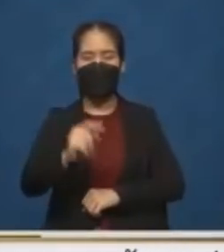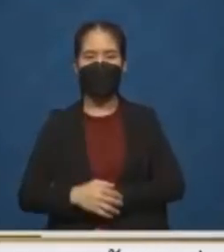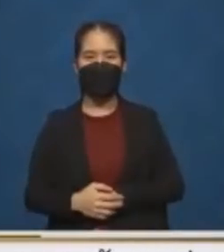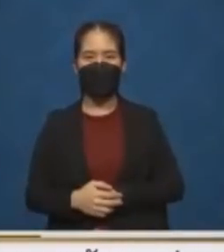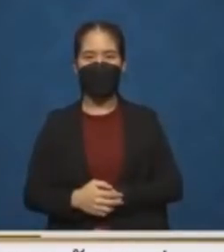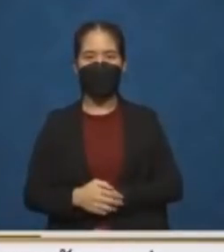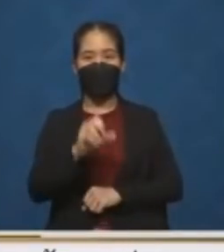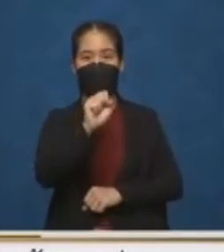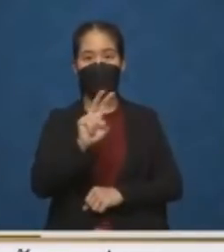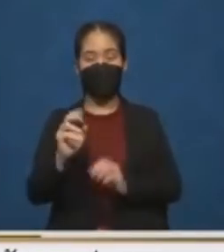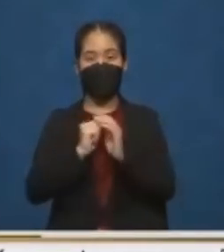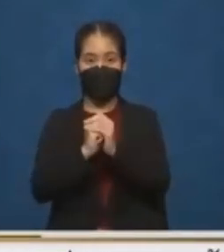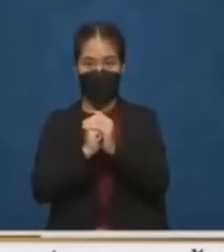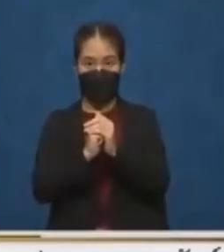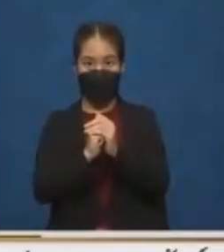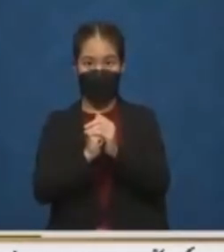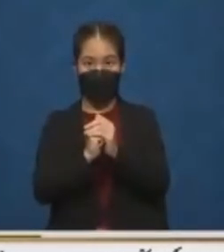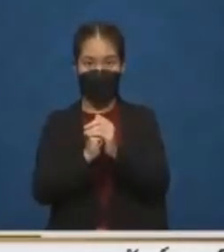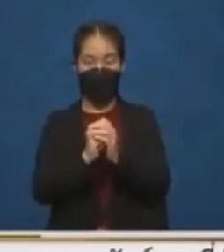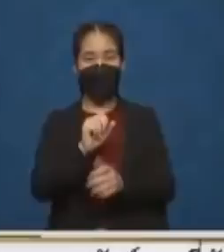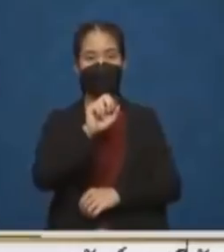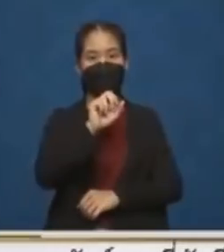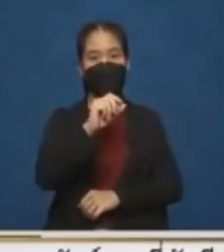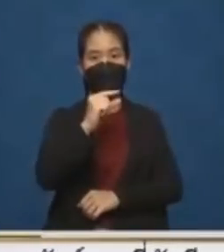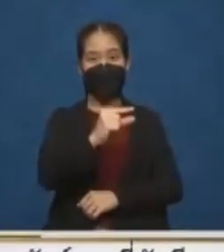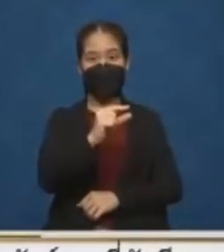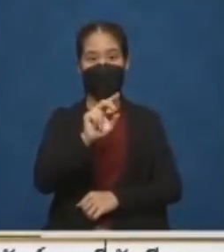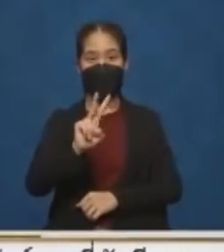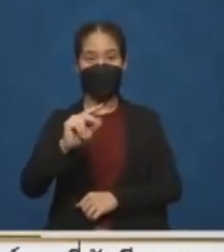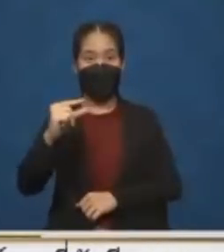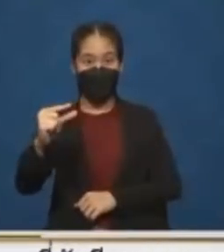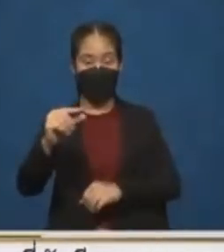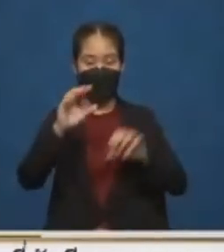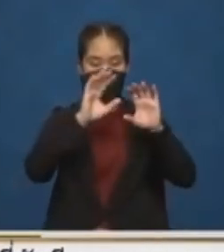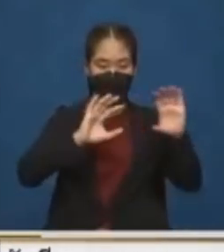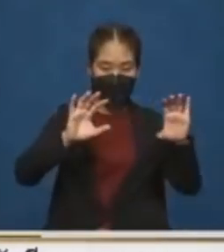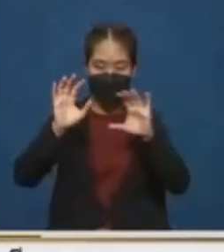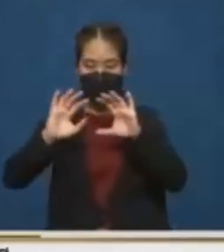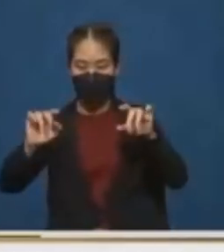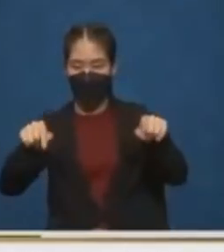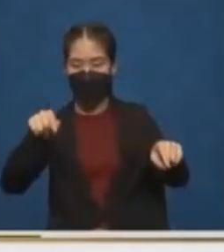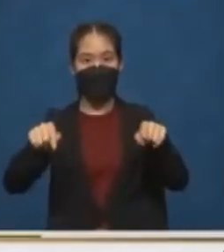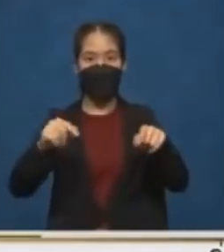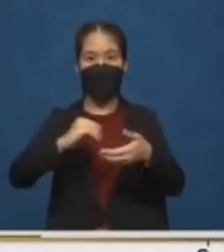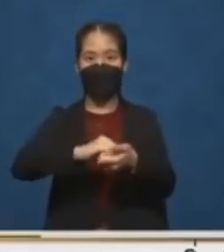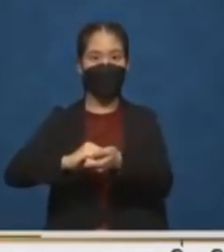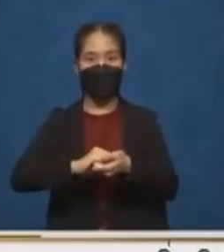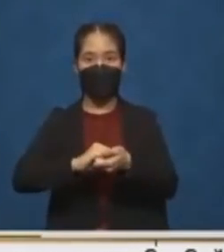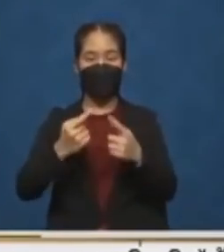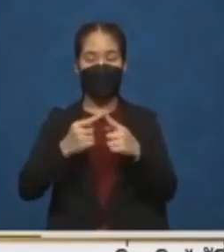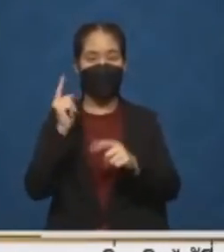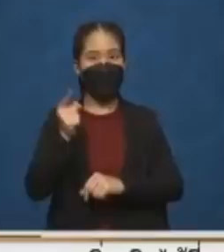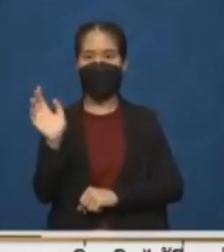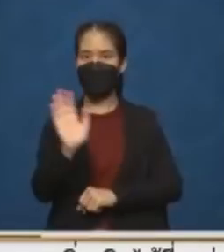เป็นการจัดซือระหว่าง G2G หือลดต่อลัดแต่ข้อจรๆ ไม่ใช่การจดซื้